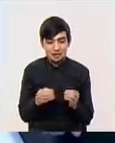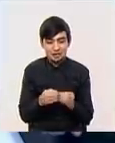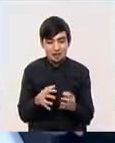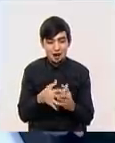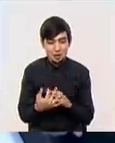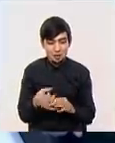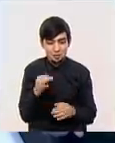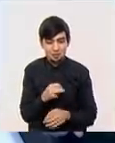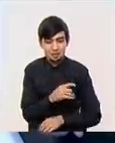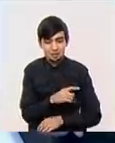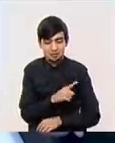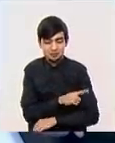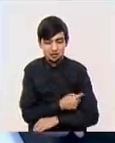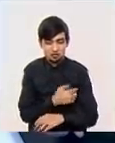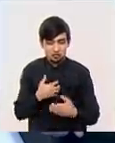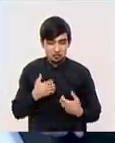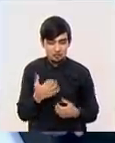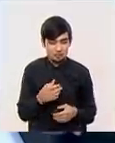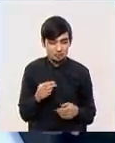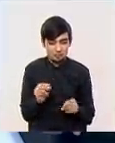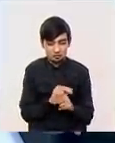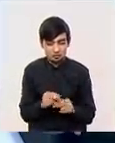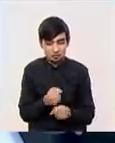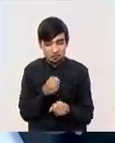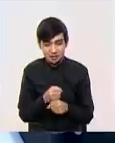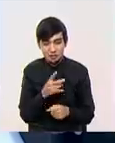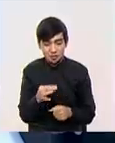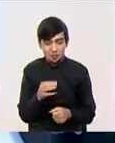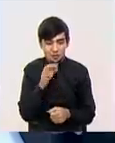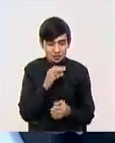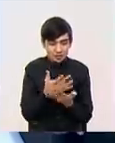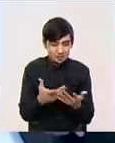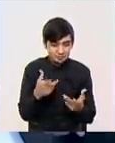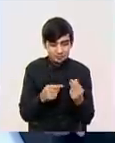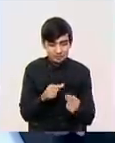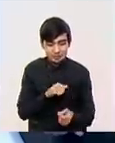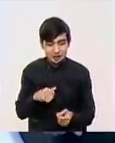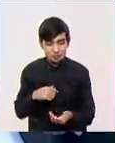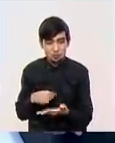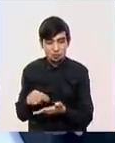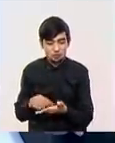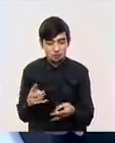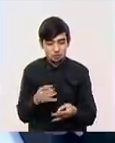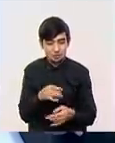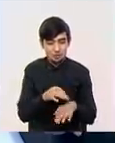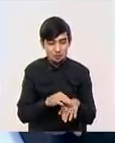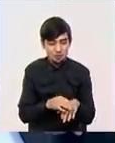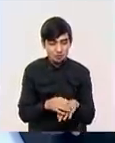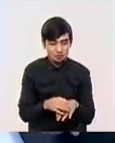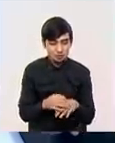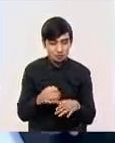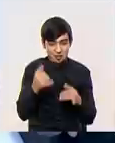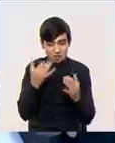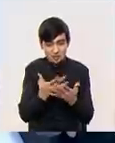дәрігерлері емдеу шараларын жүргізіп жатыр. Әйтсе де дәрі дәрмекті мал иелері өздері сатып алуы тиіс. Олардың айтуынша ауырған ірі қараға